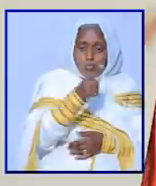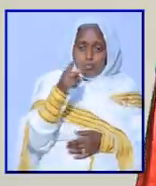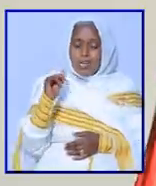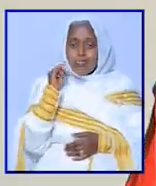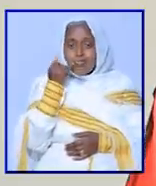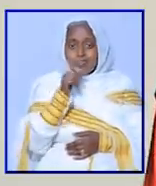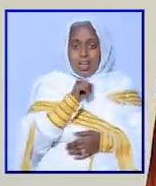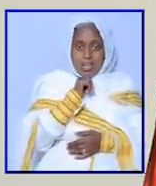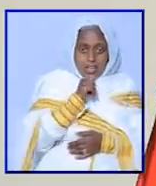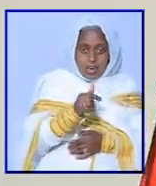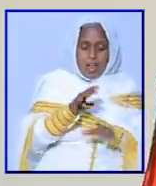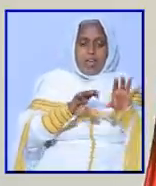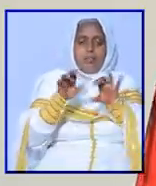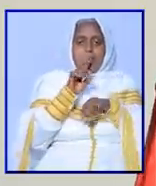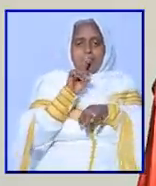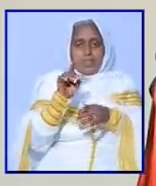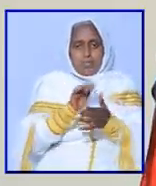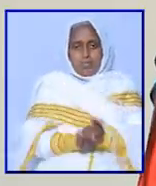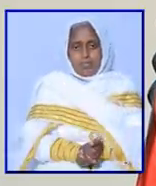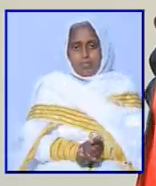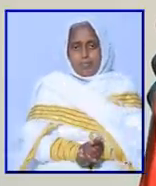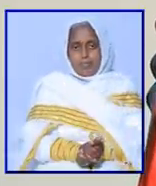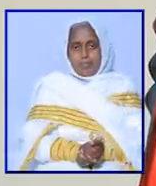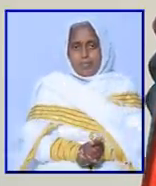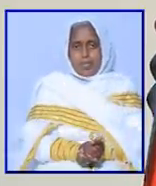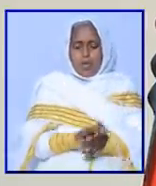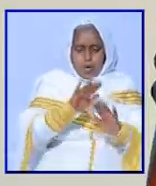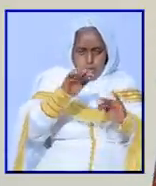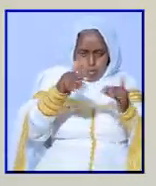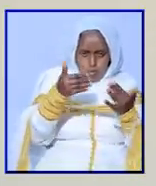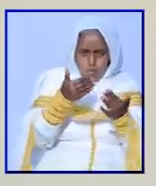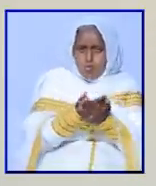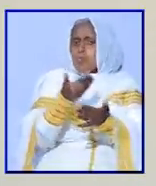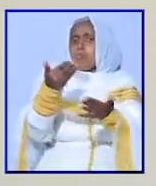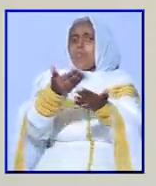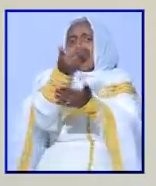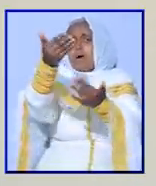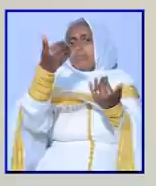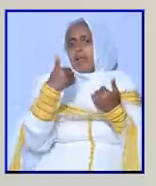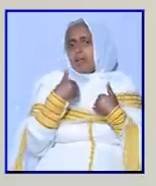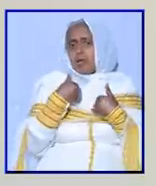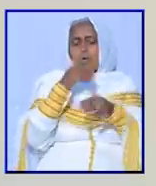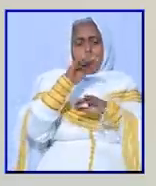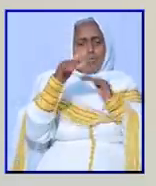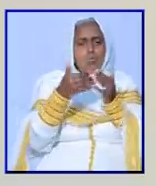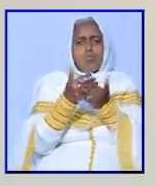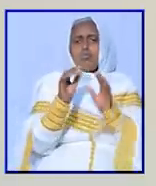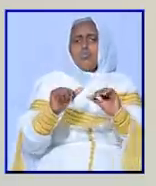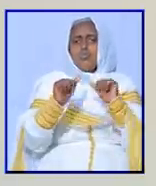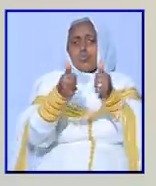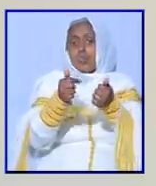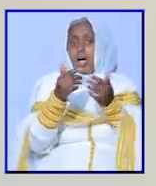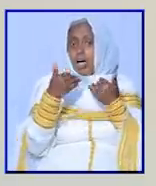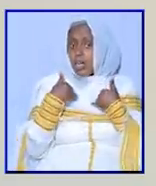እንዳይቀናኑ ለማድረግ ነው እንግዲህ እንዳይቀናኑ ሁሉም ባለሀብት ነው ሁሉም ባለ ስጦታ ነው ስጦታው